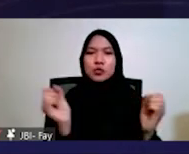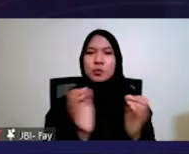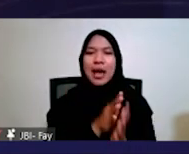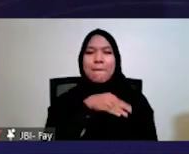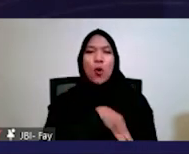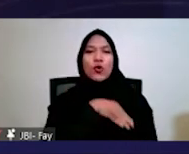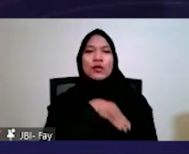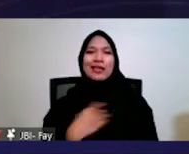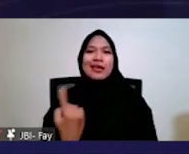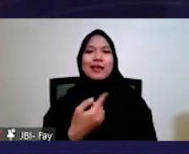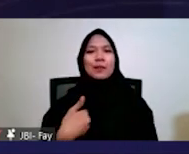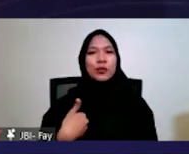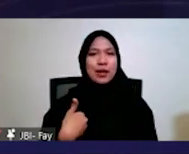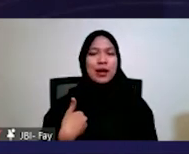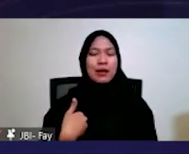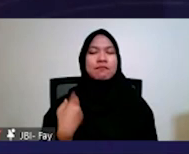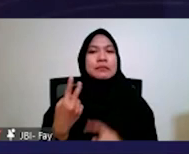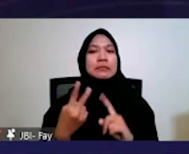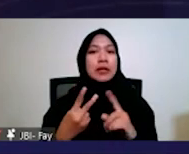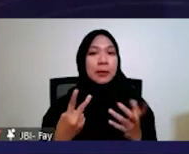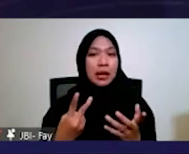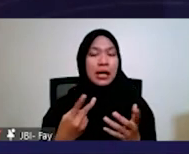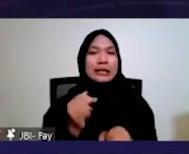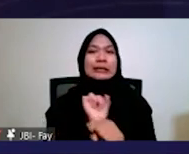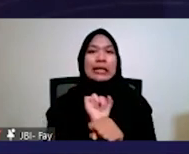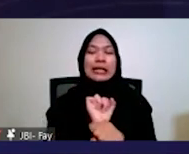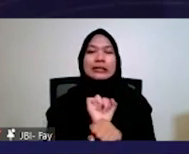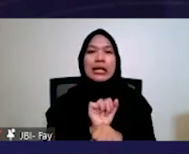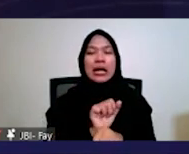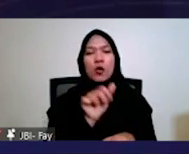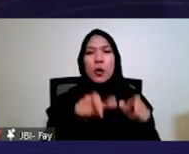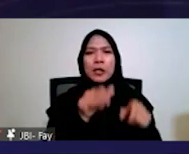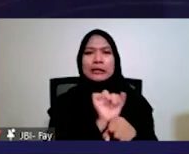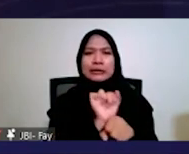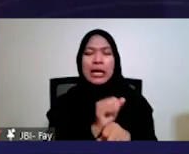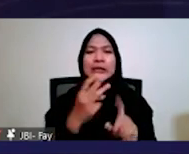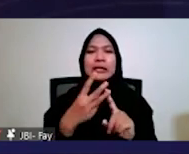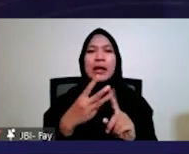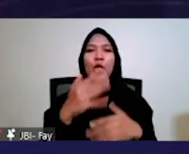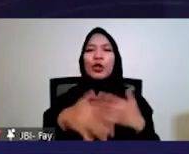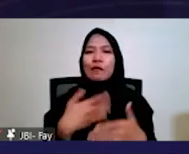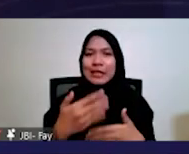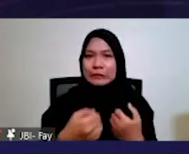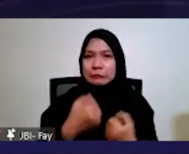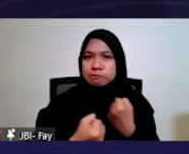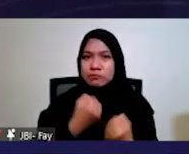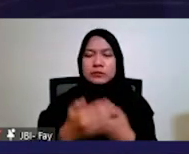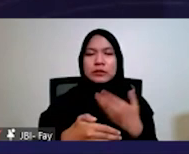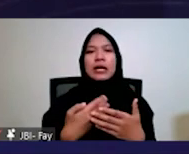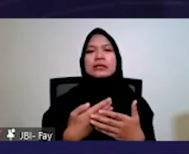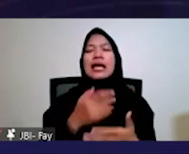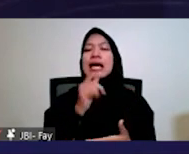kita punyai kemudian tenaga kerja kita dan produktivitas pilihan kita sebut